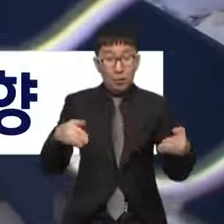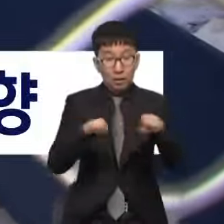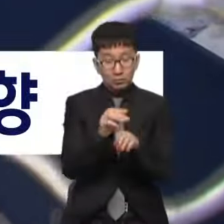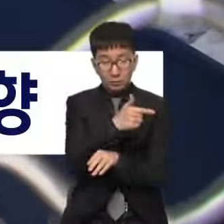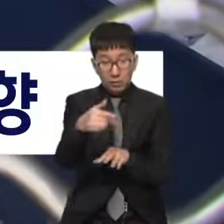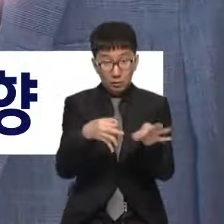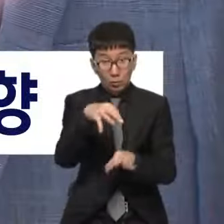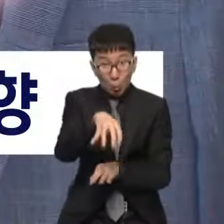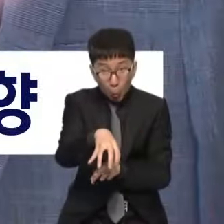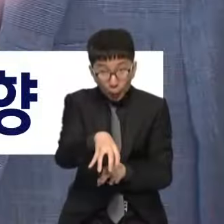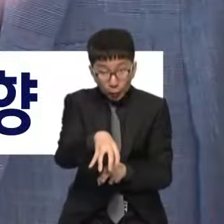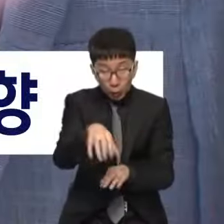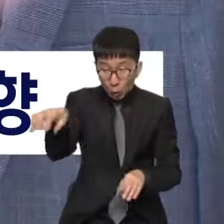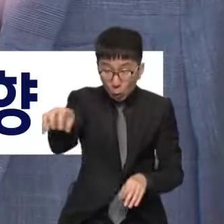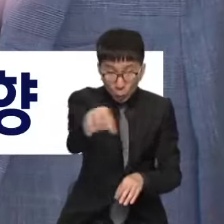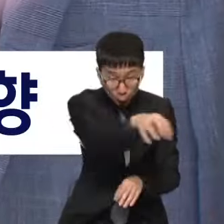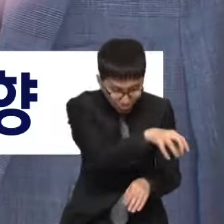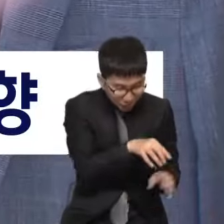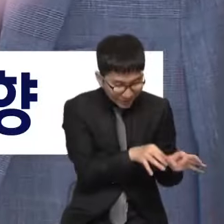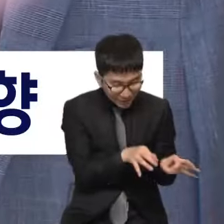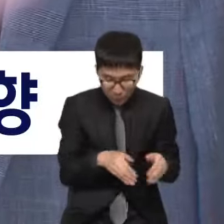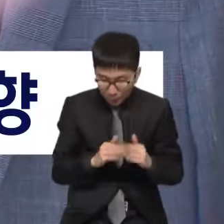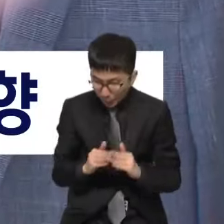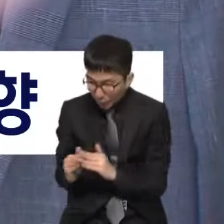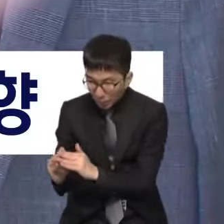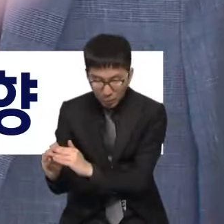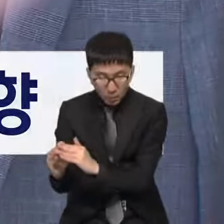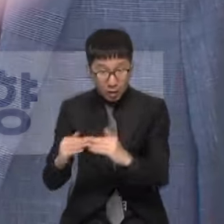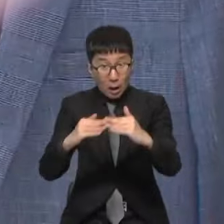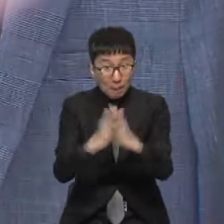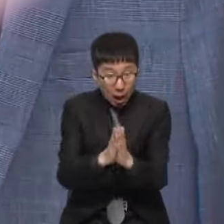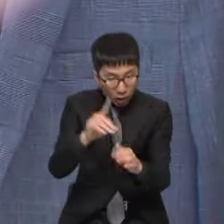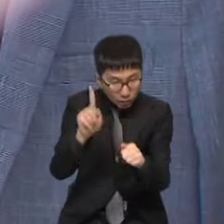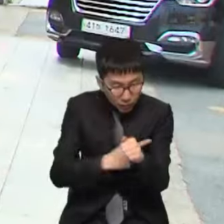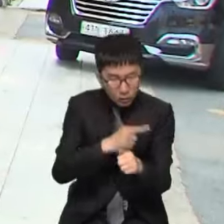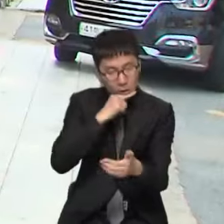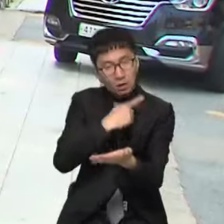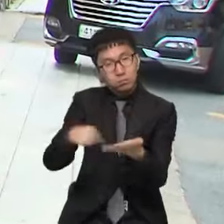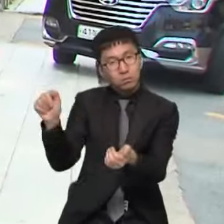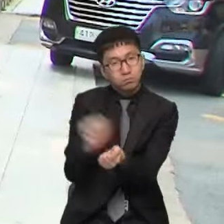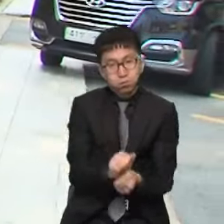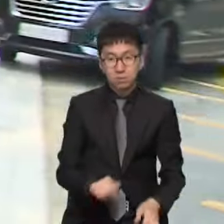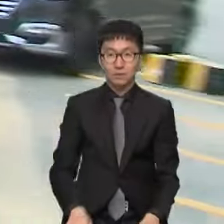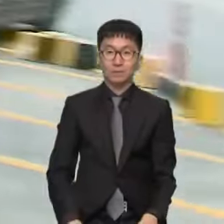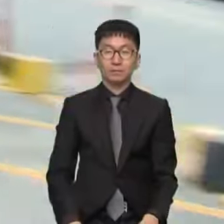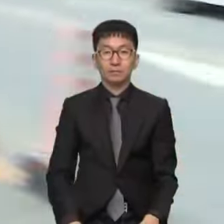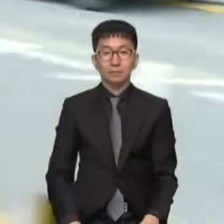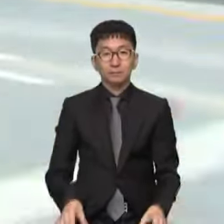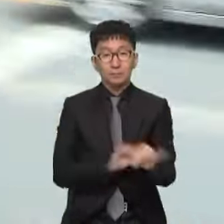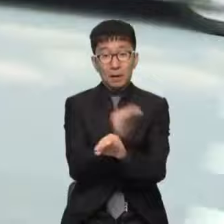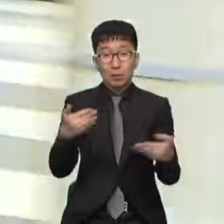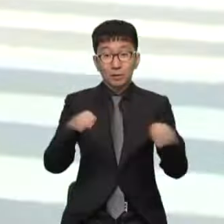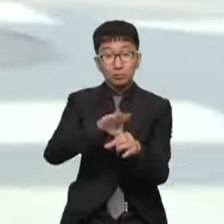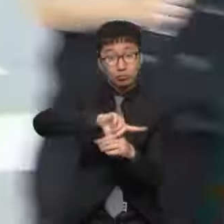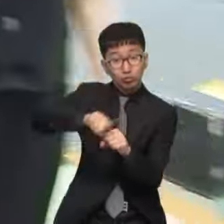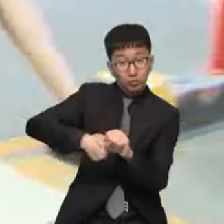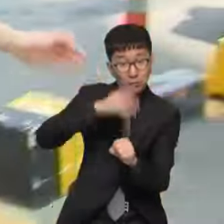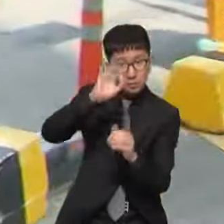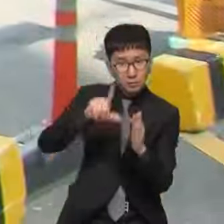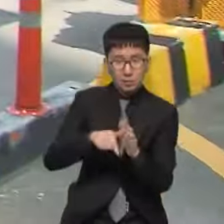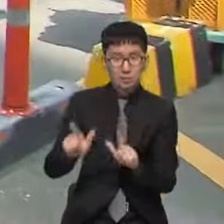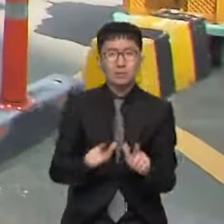보니 인근 자영업자들이 덩달아 위기에 직면한다는 점입니다. 폐점을 앞둔 백화점 주위론 이렇게 지역